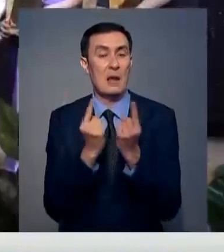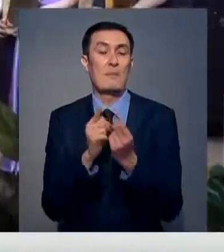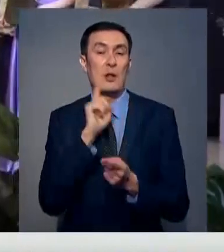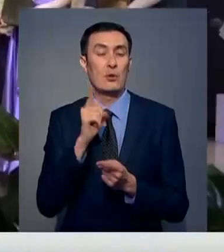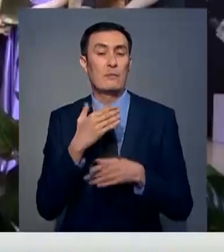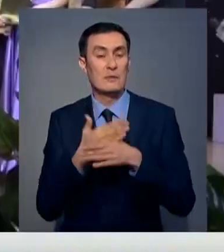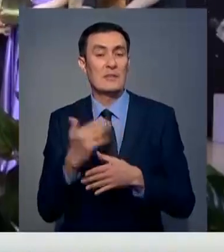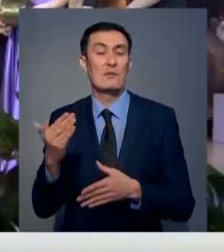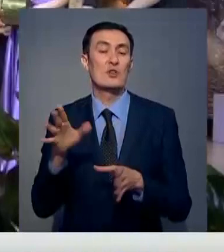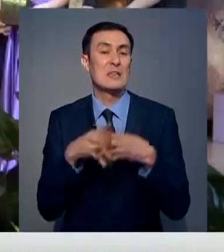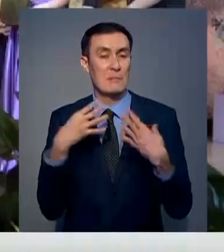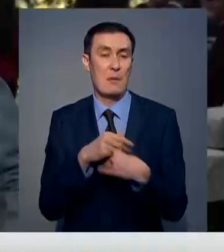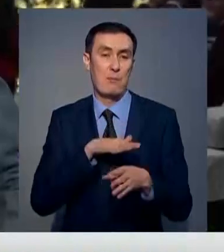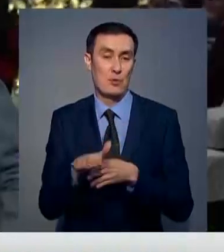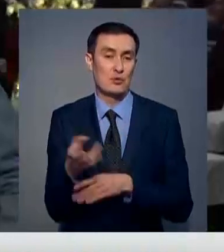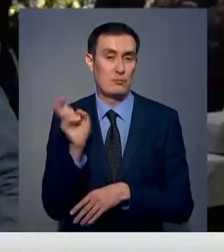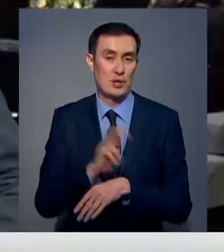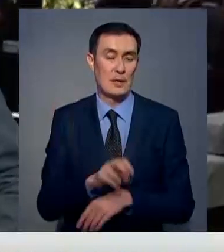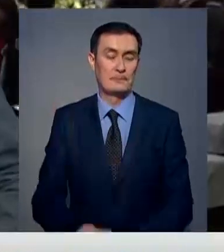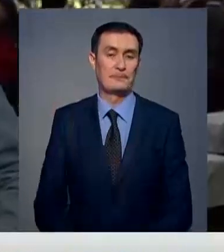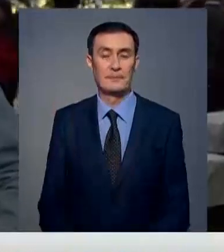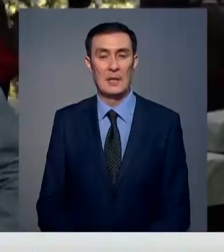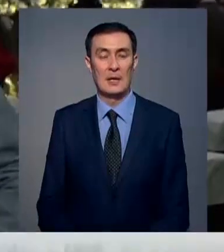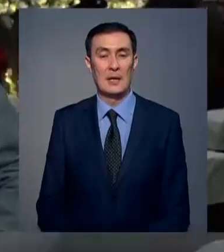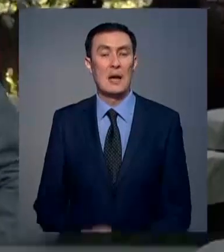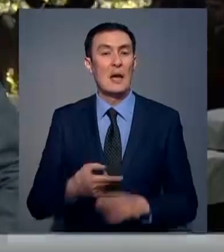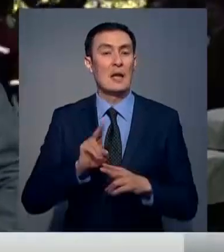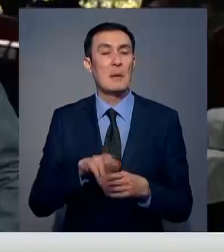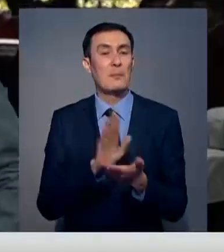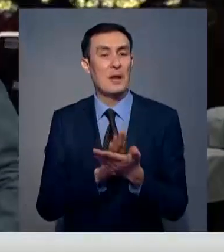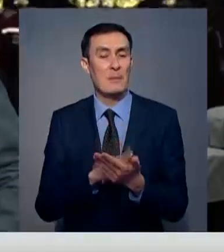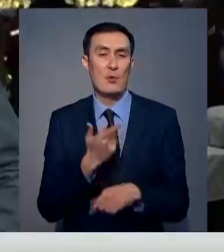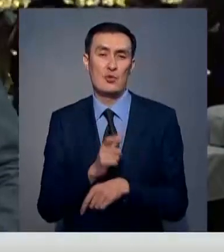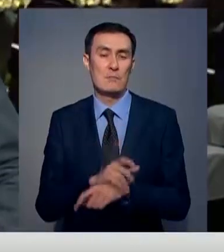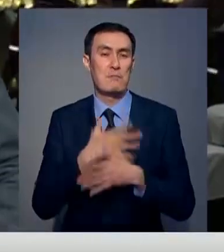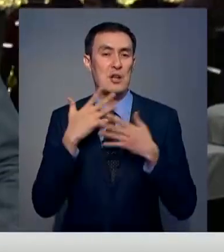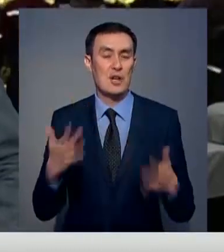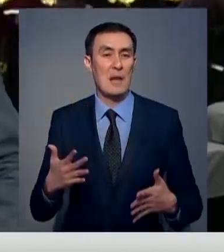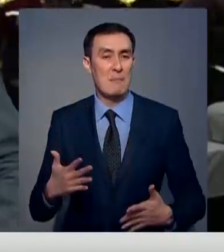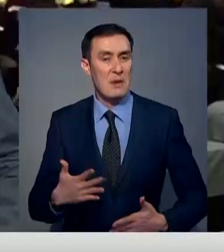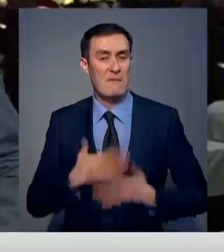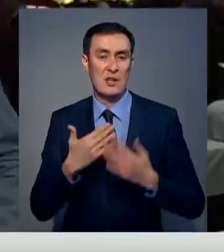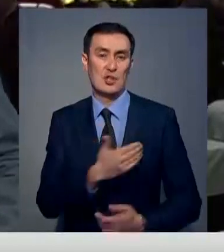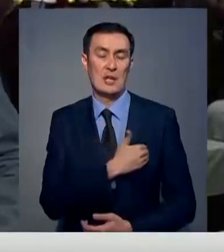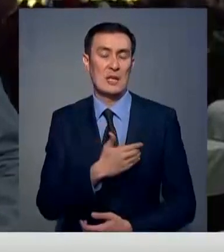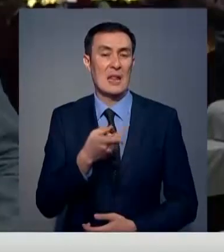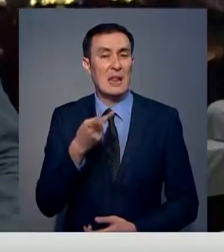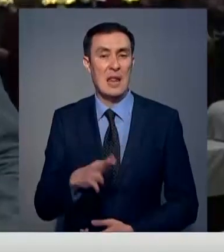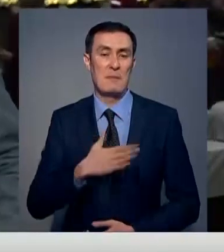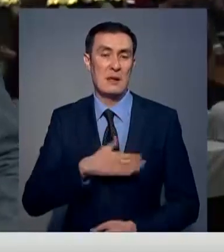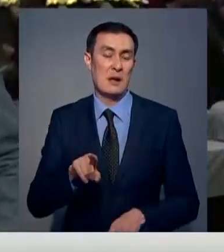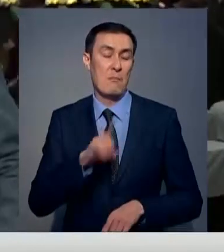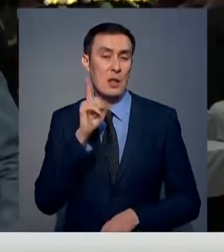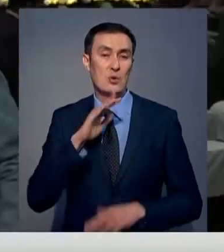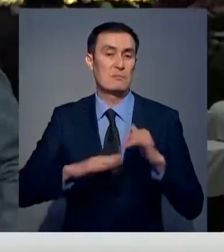металлурга пришла вся семья. «Ертас Дарна» – это огромная мотивация для меня, как для молодого специалиста